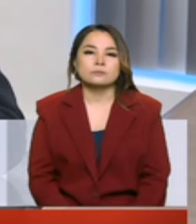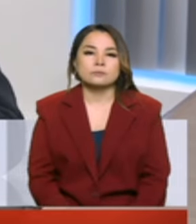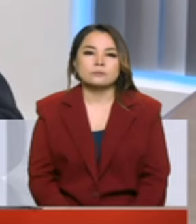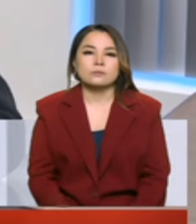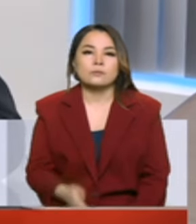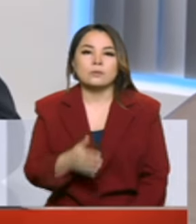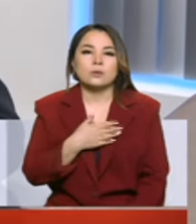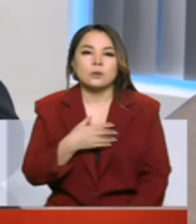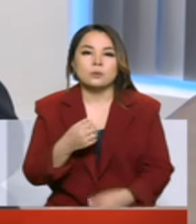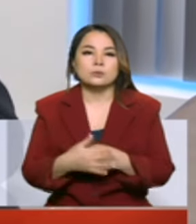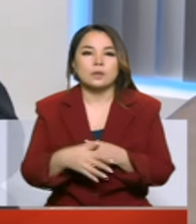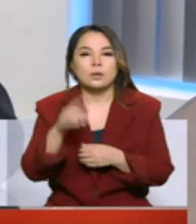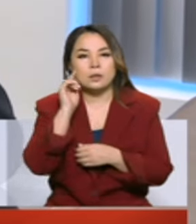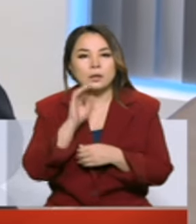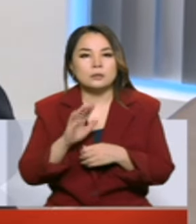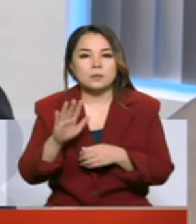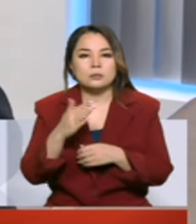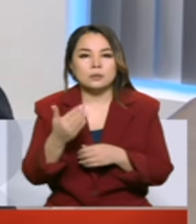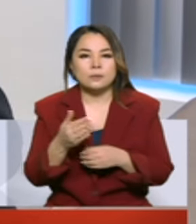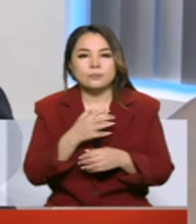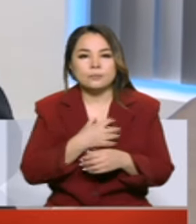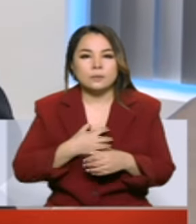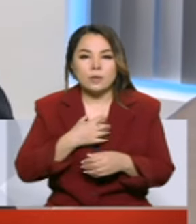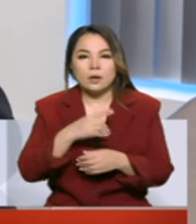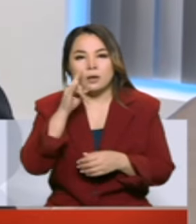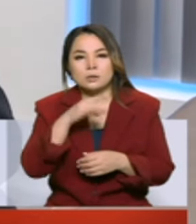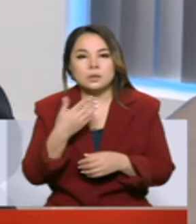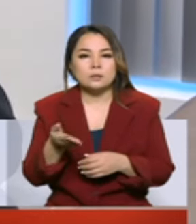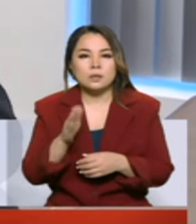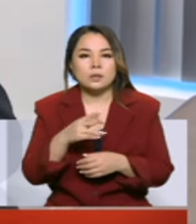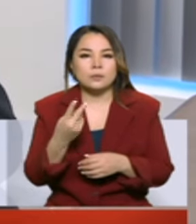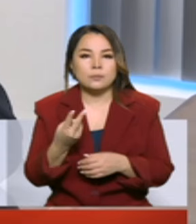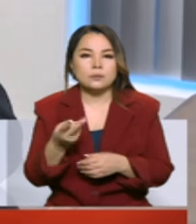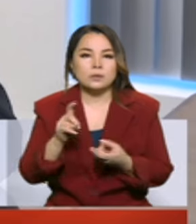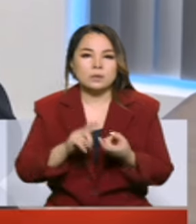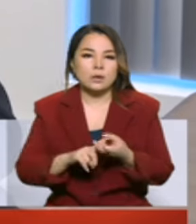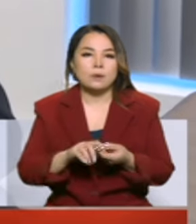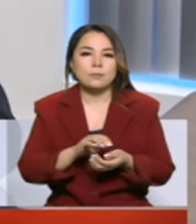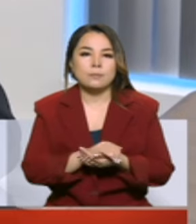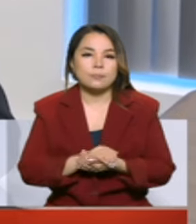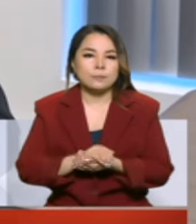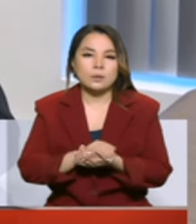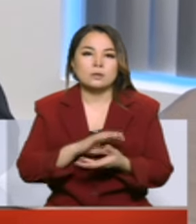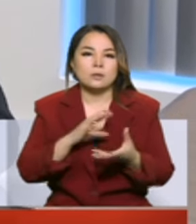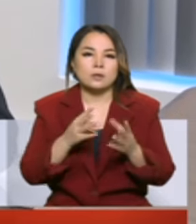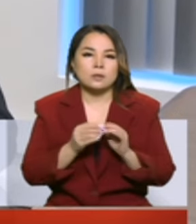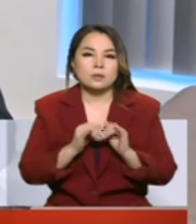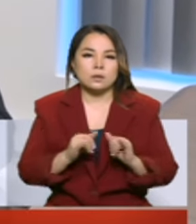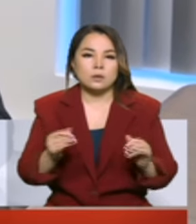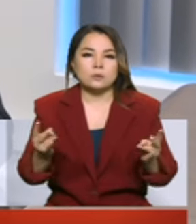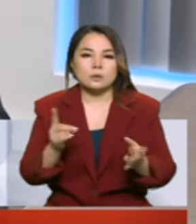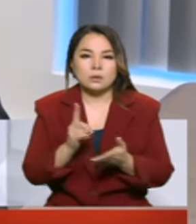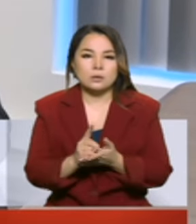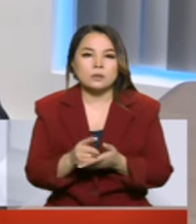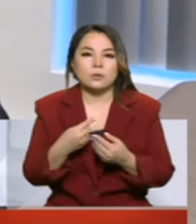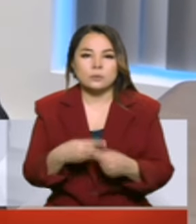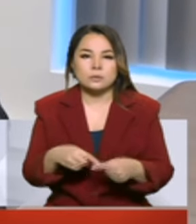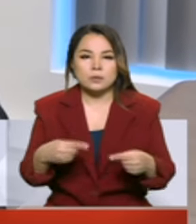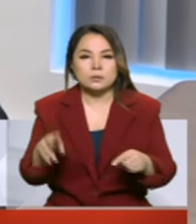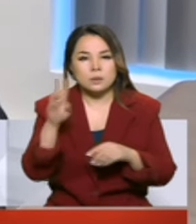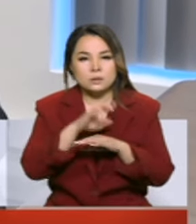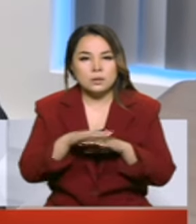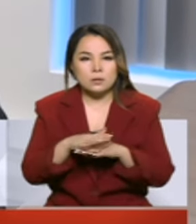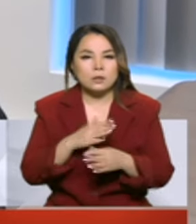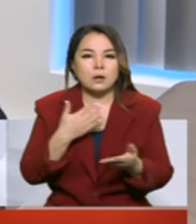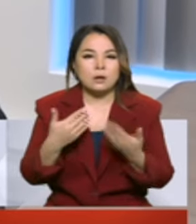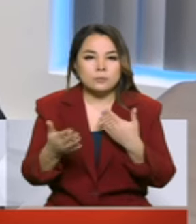Біз Орта Азияның негізгі орталығы ретінде Қазақстанмен көп жақты, екі жақты байланысты тереңдетуіміз керек. Бұл Канадаға аймақтағы өзге де елдермен